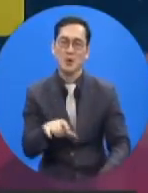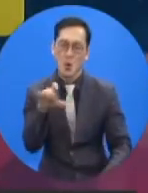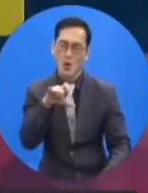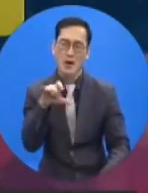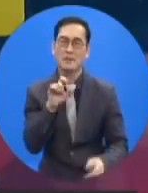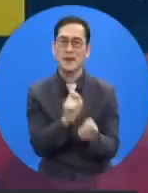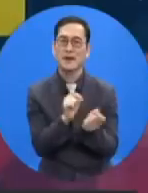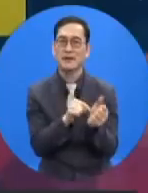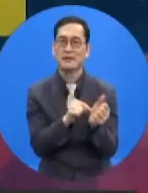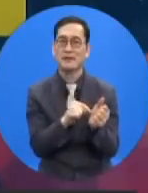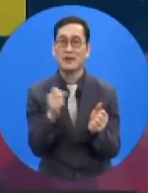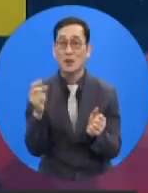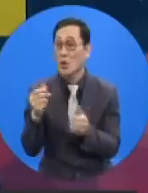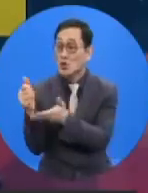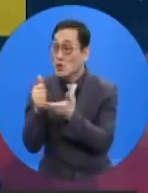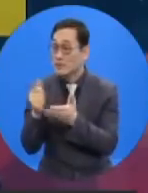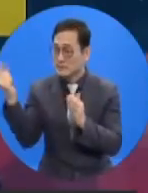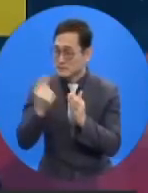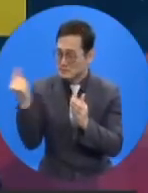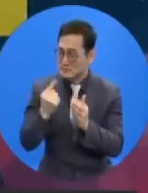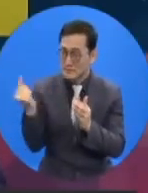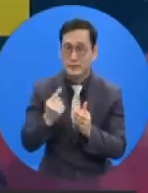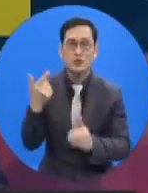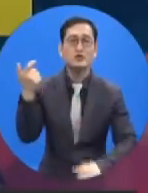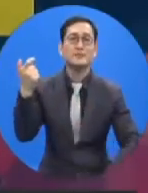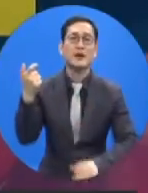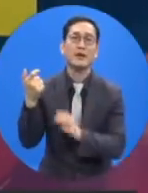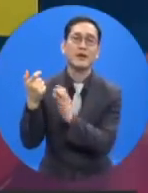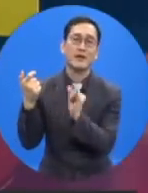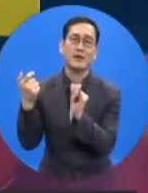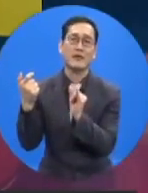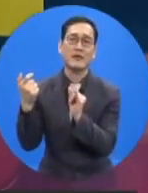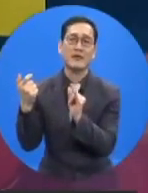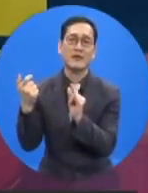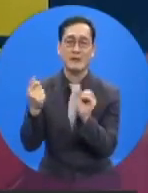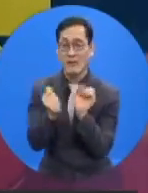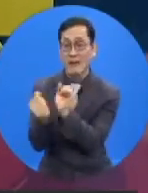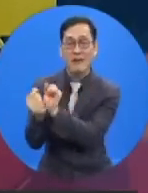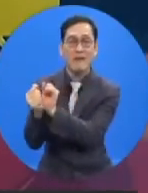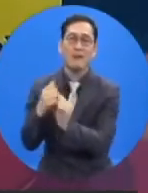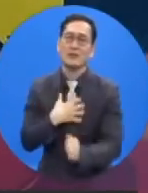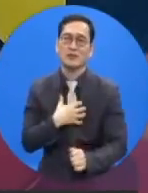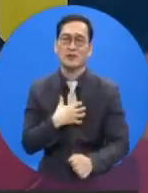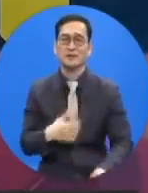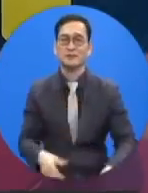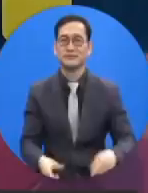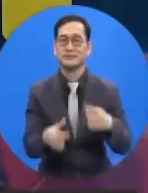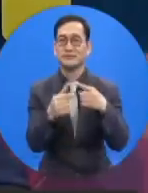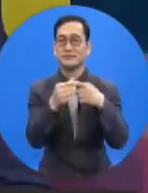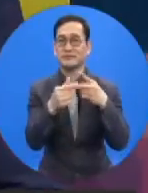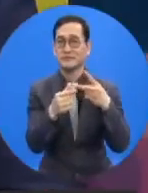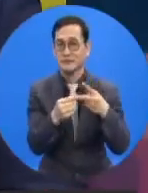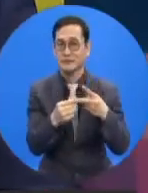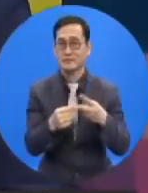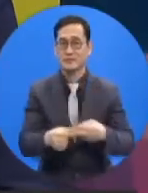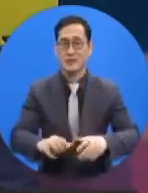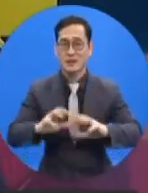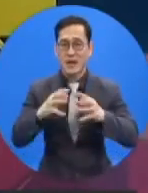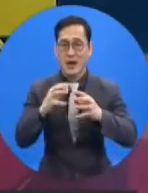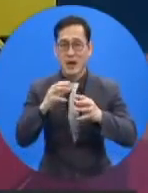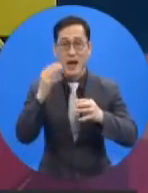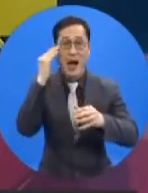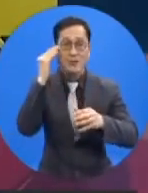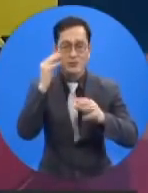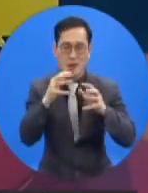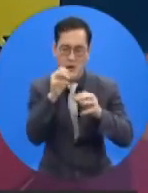다녀간 손님들도 60명이 된다고 합니다. 잠시 후 이야기 나눠보죠. 두 번째 키워드는 국뽕. 조국 전 장관이 본인의